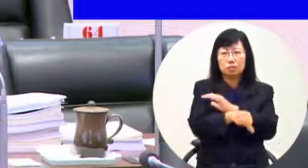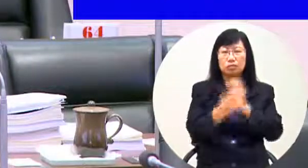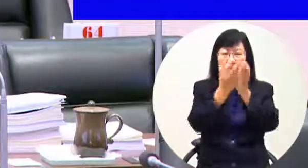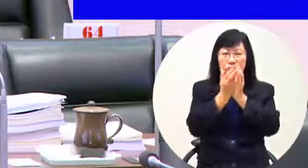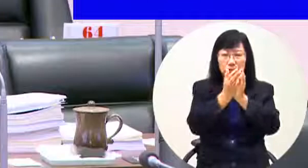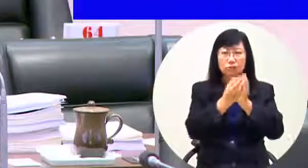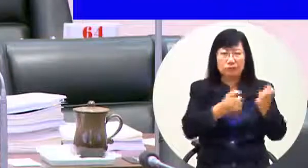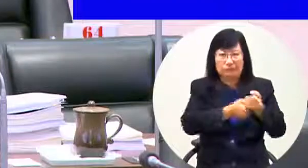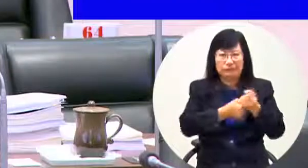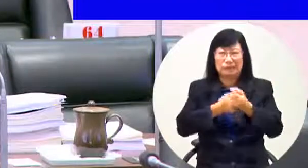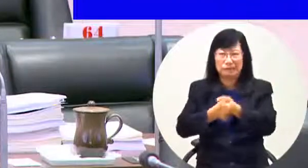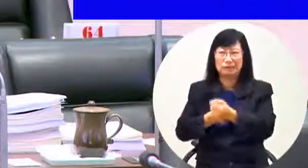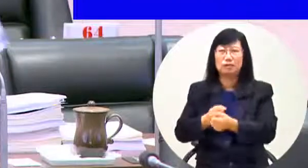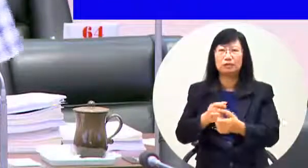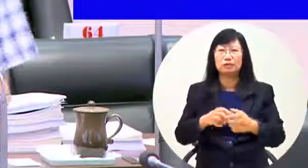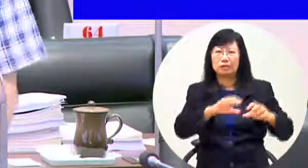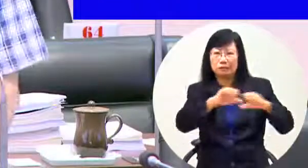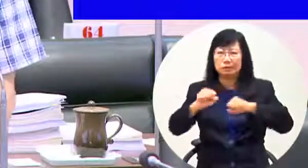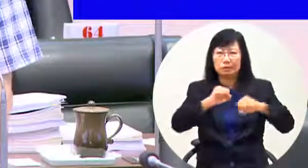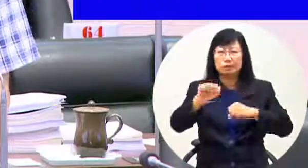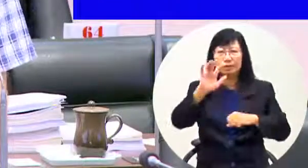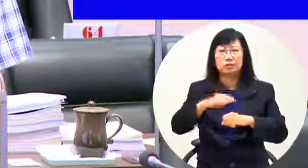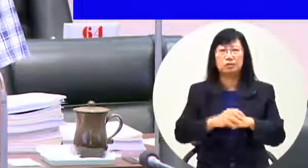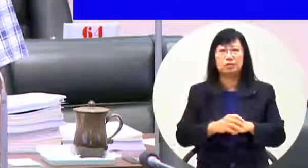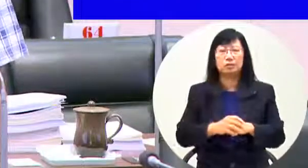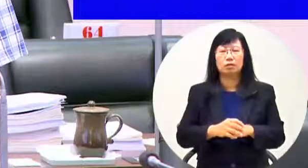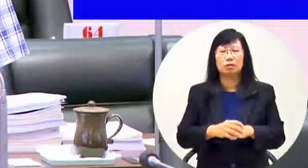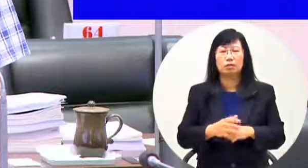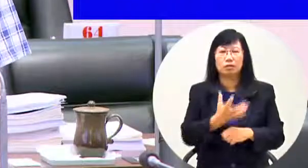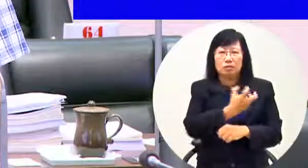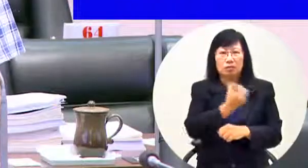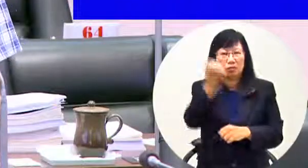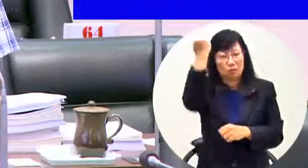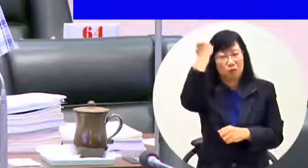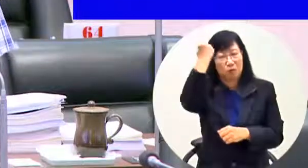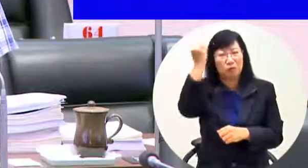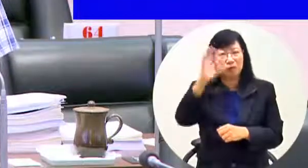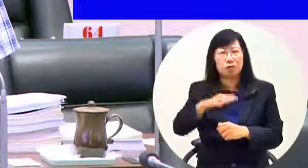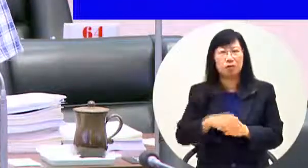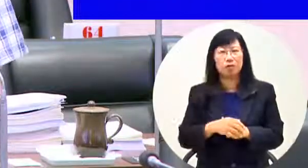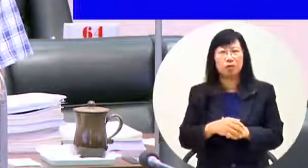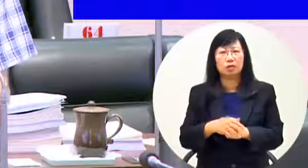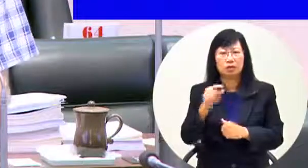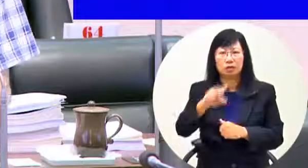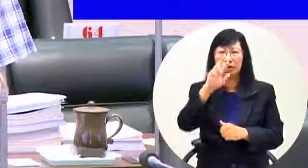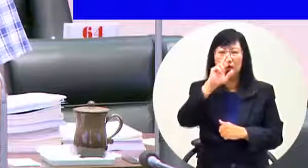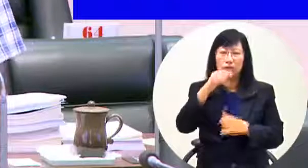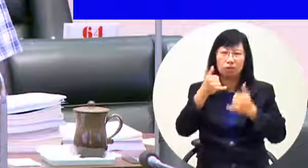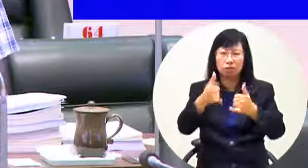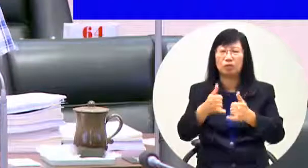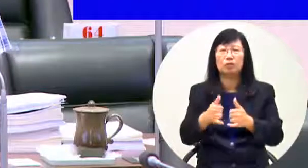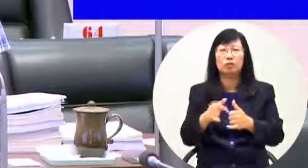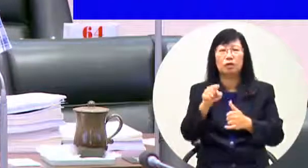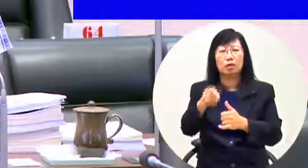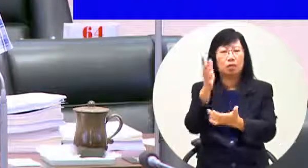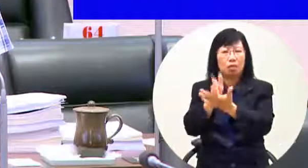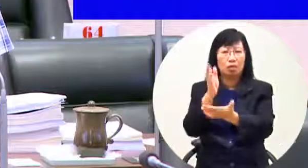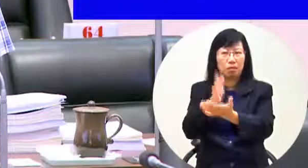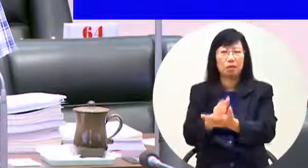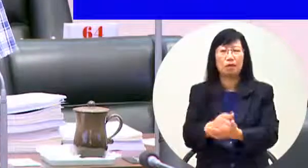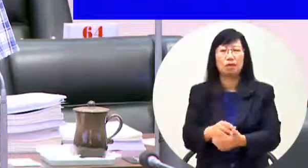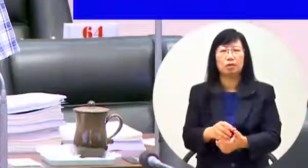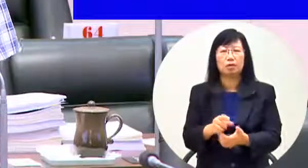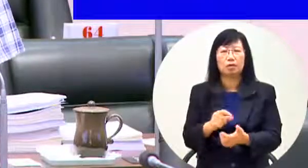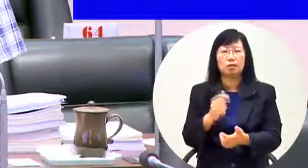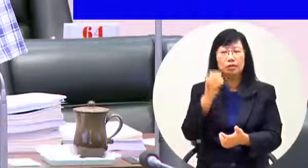以希望不需要再走那些错误的路，我们应该就看往前看，早一点